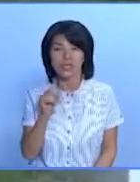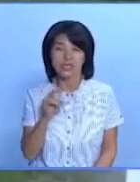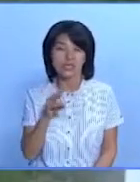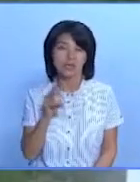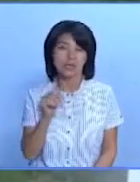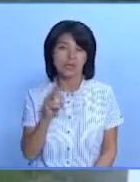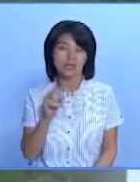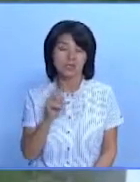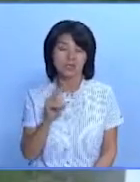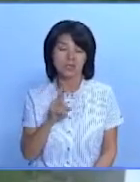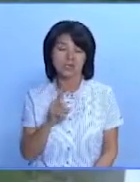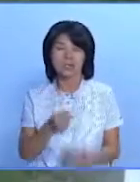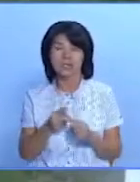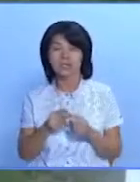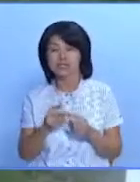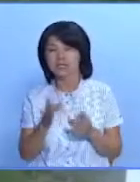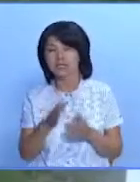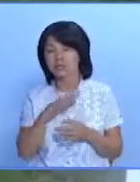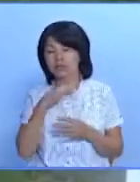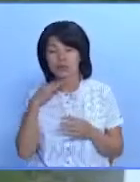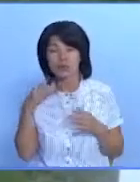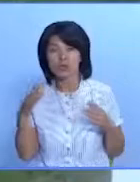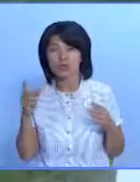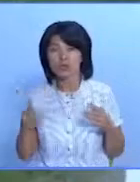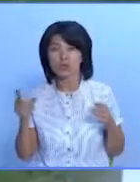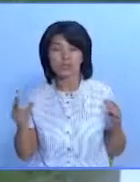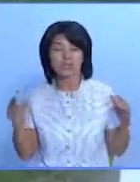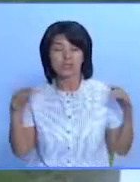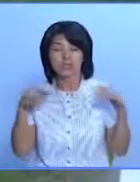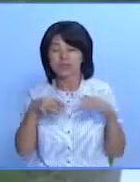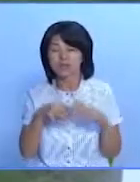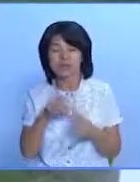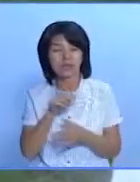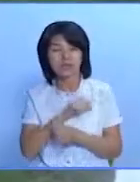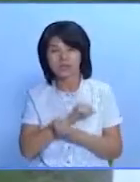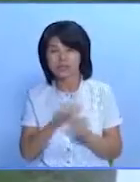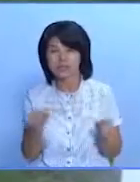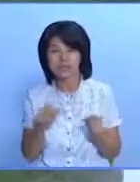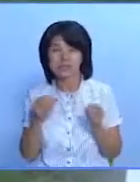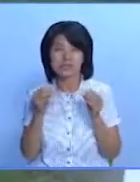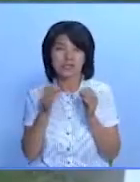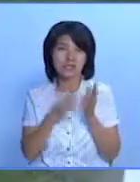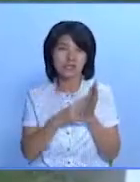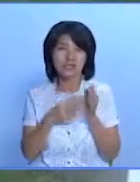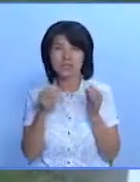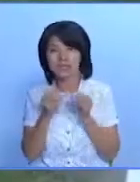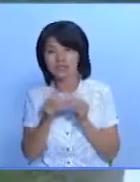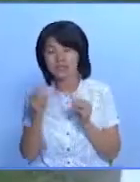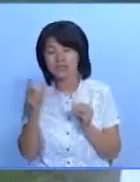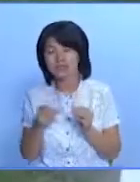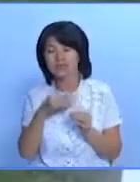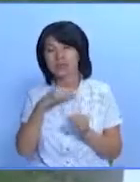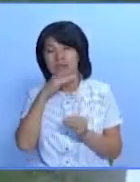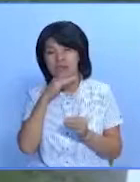это много людей нельзя собираться то есть максимум 10 человек этого хватает вторых если вы на